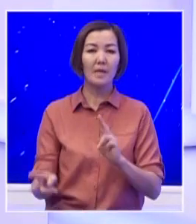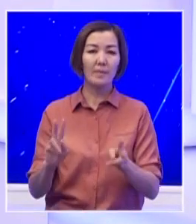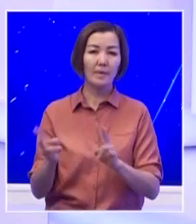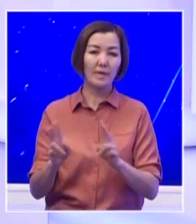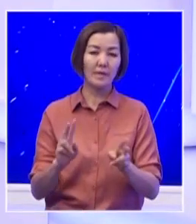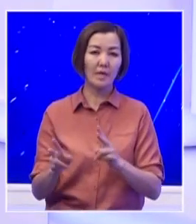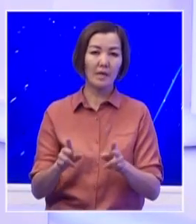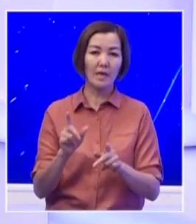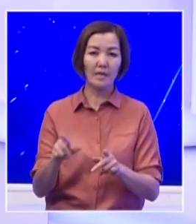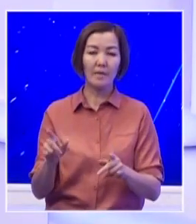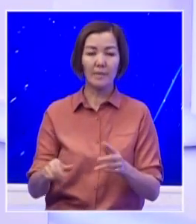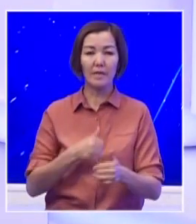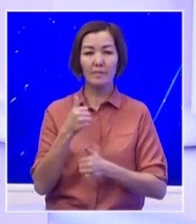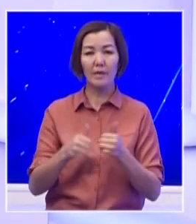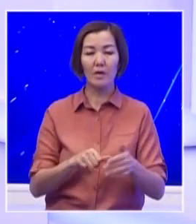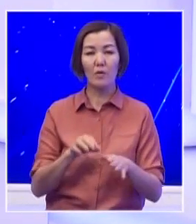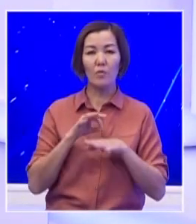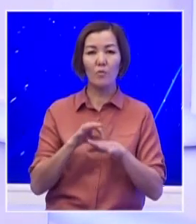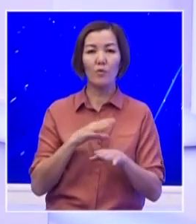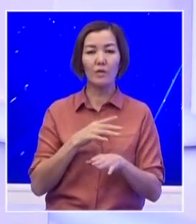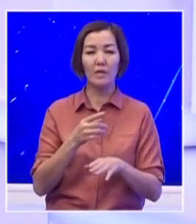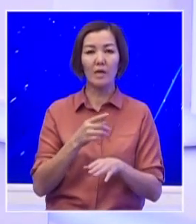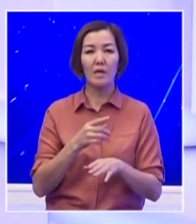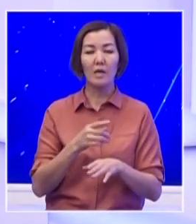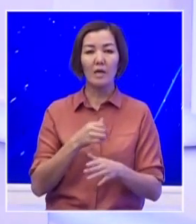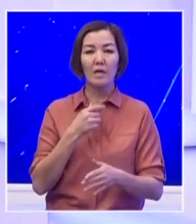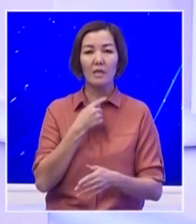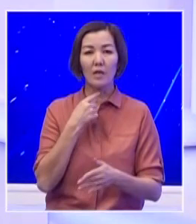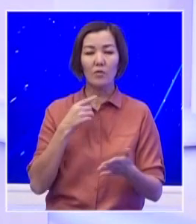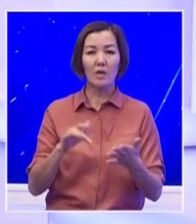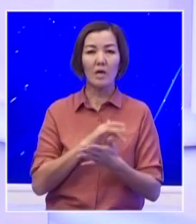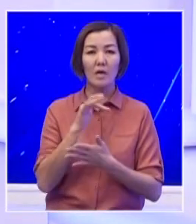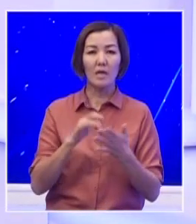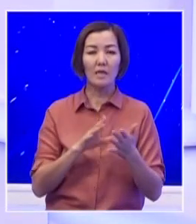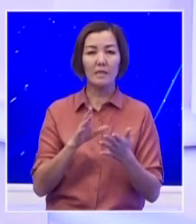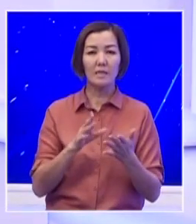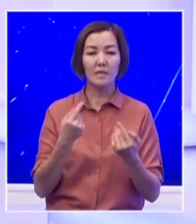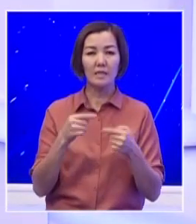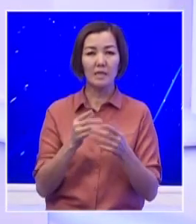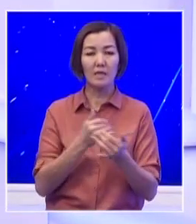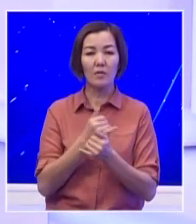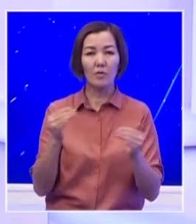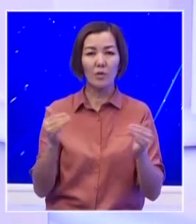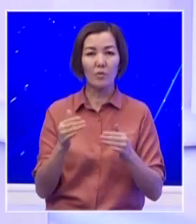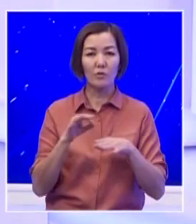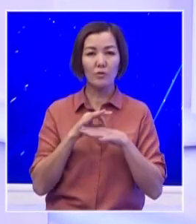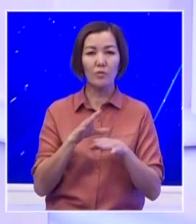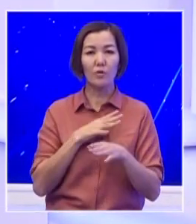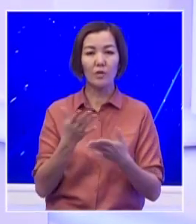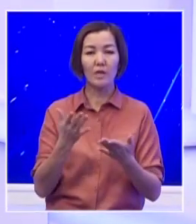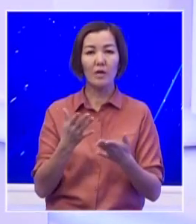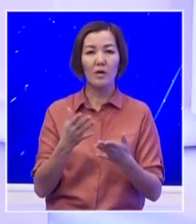Он саусағынан бал тамғандар сайысқа түсті. Аспазшылар байқауы Талдықорған қаласының сервис және технологиялар колледжінде өтті.